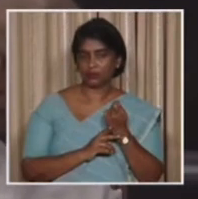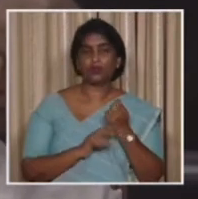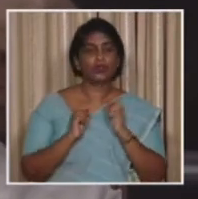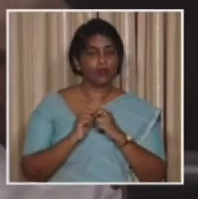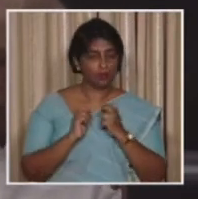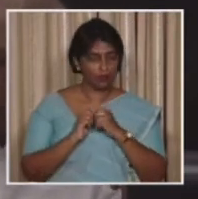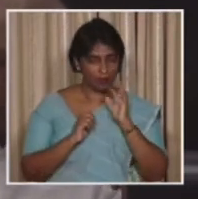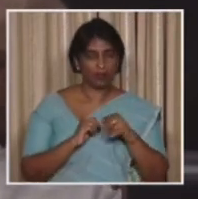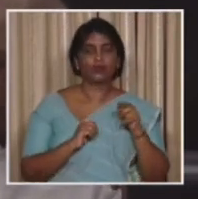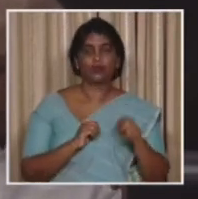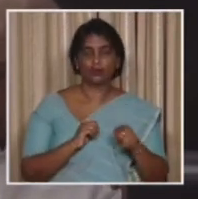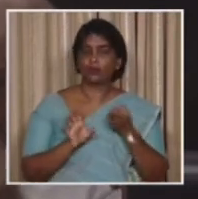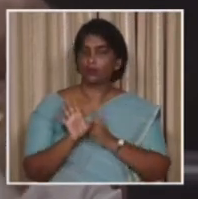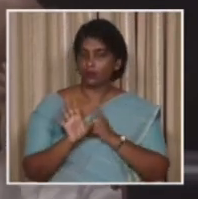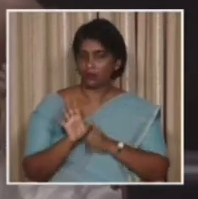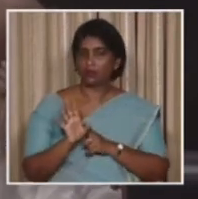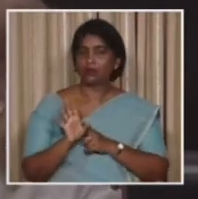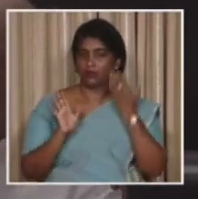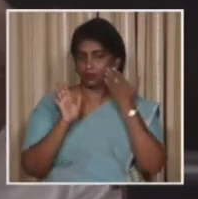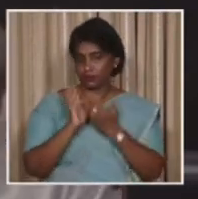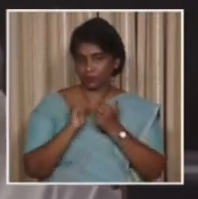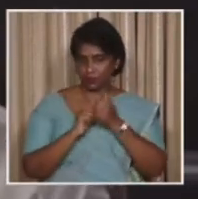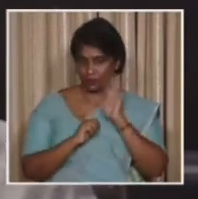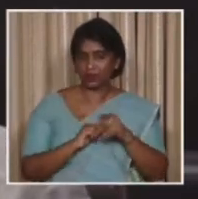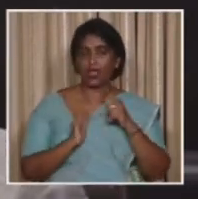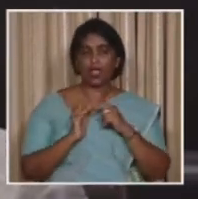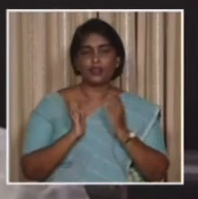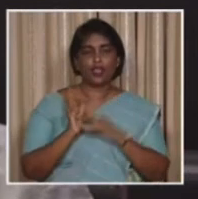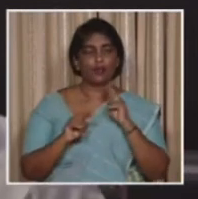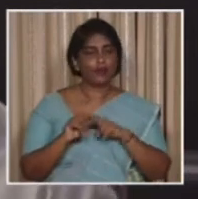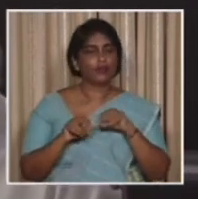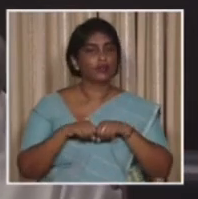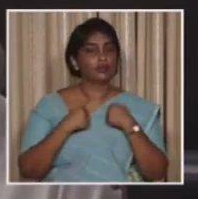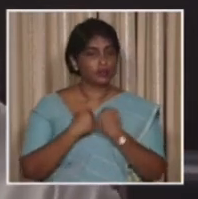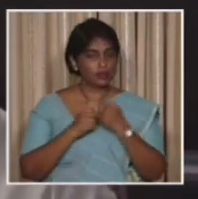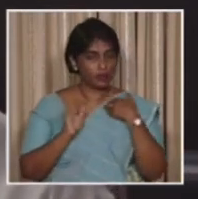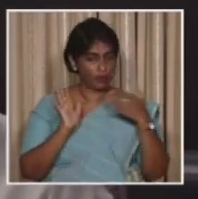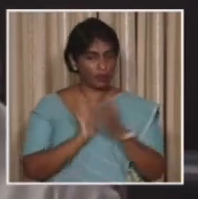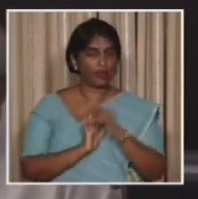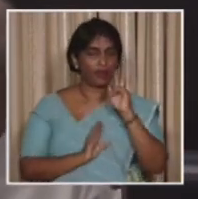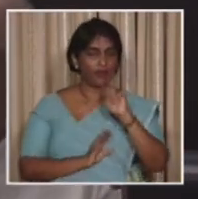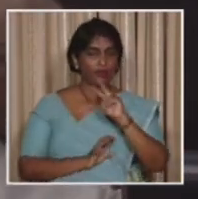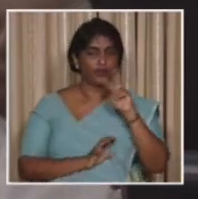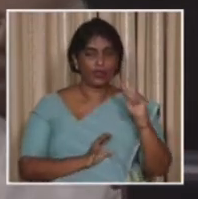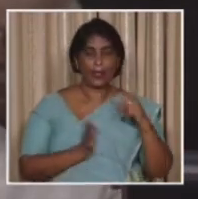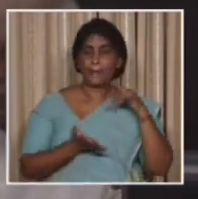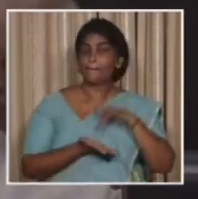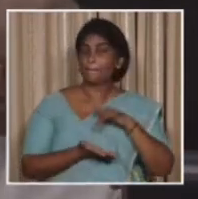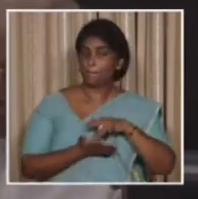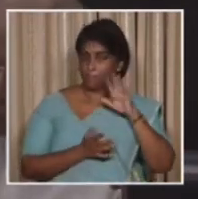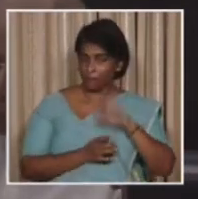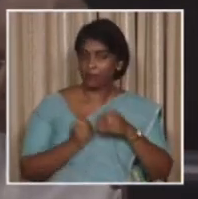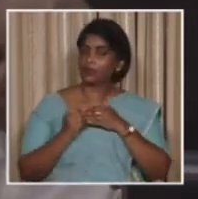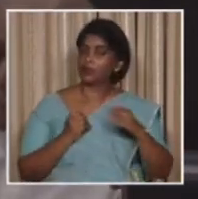අර්බුදය ගැන නිරතුරුවම අනතුරු හැඟීම් කළා. IMF සංවිධානය සමග 2022 මැදභාගයේදී පමණ